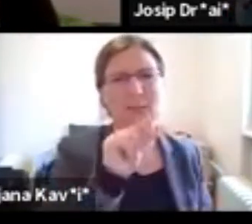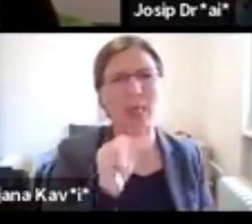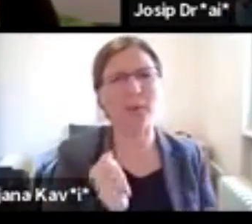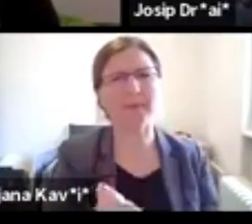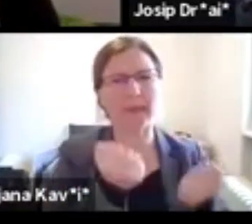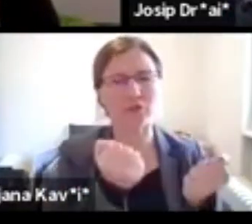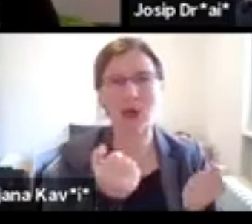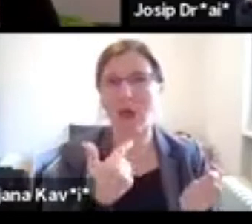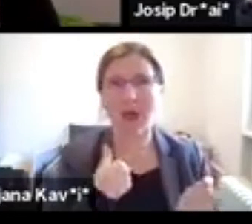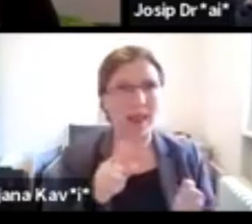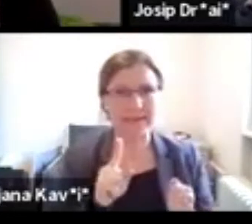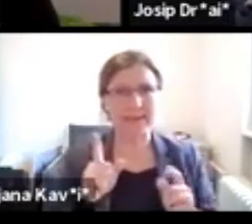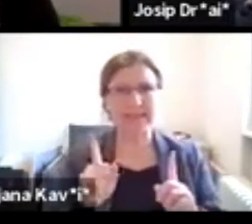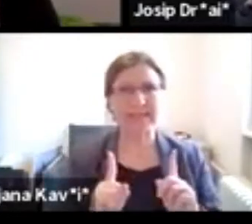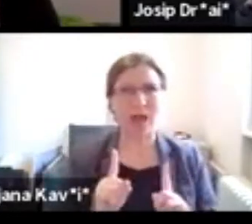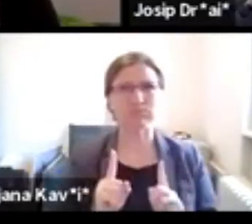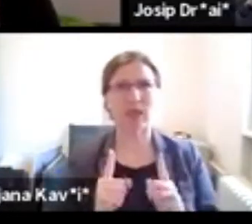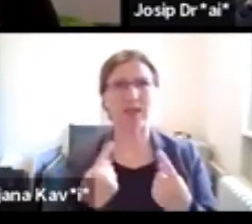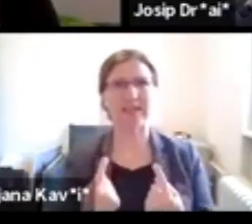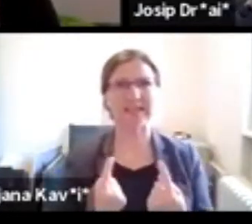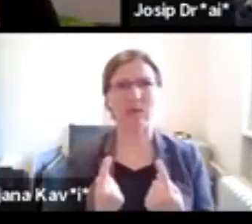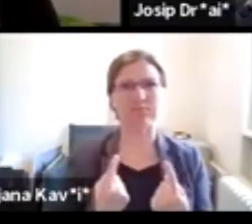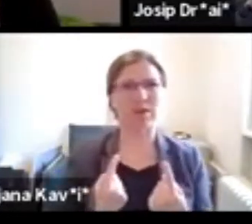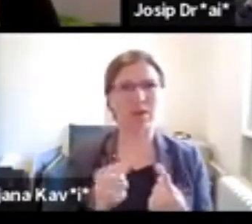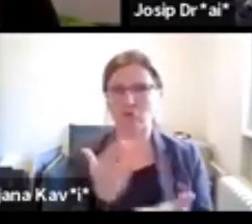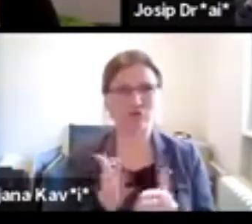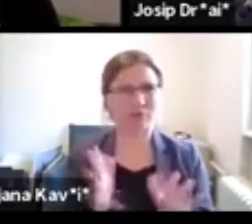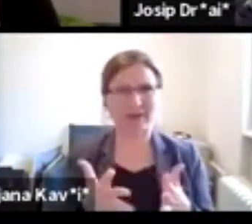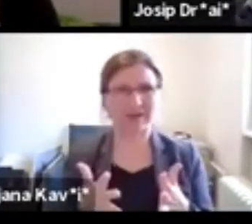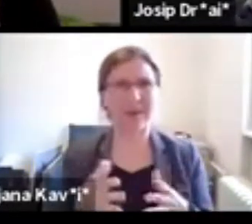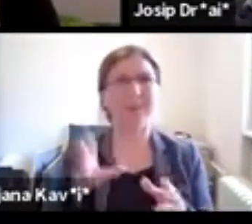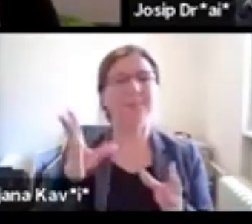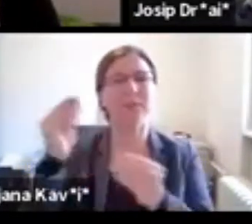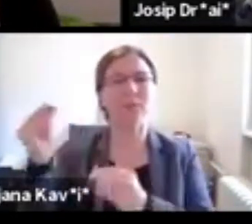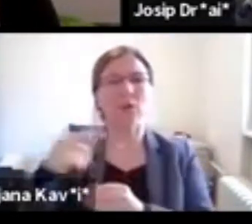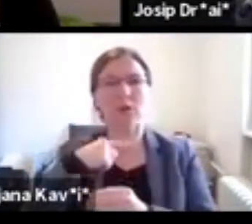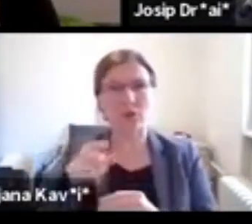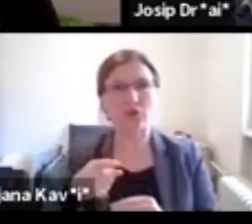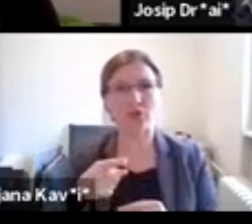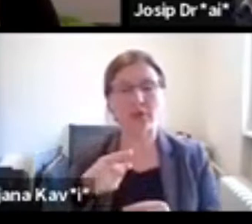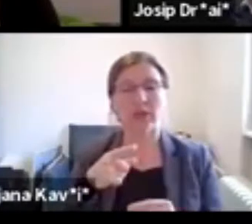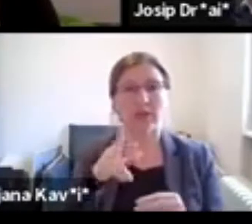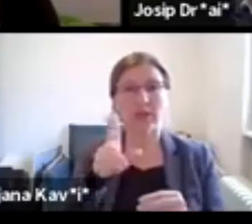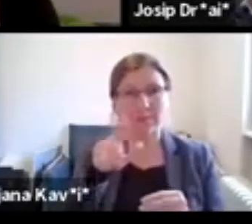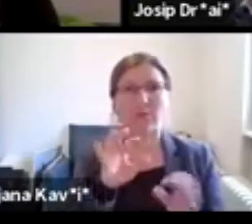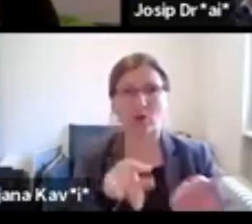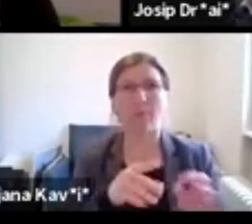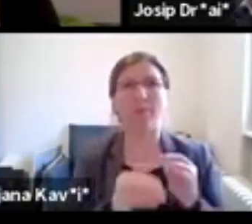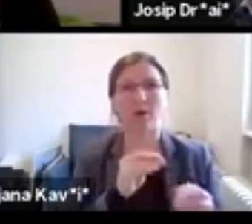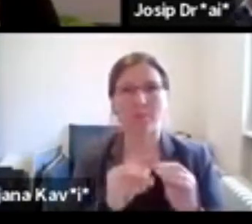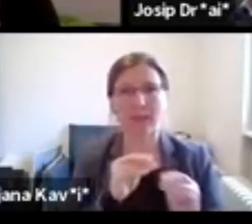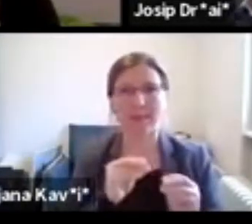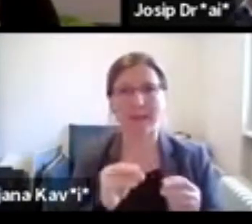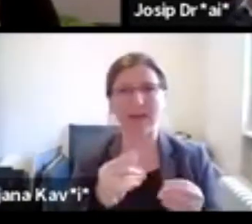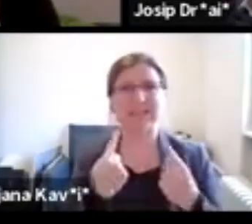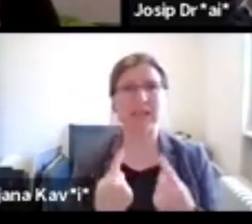dugo biti, jer kažu, svi koji su preboljeli i lakši oblik COVID-a imaju dugo problema posle s kondicijom.